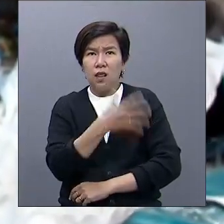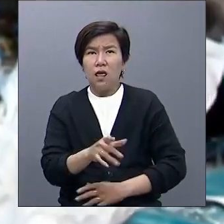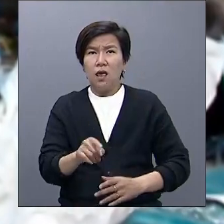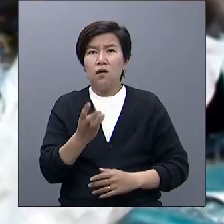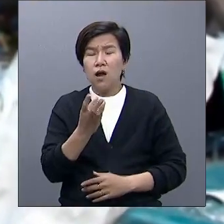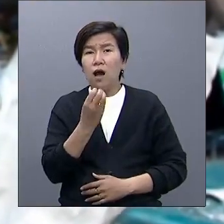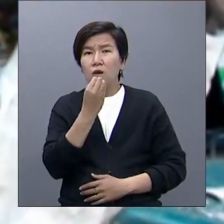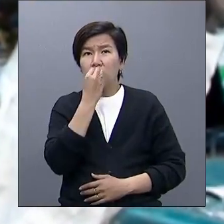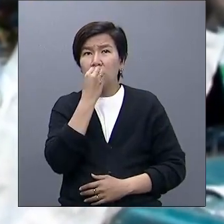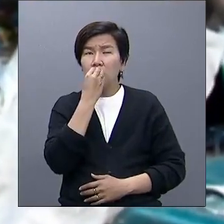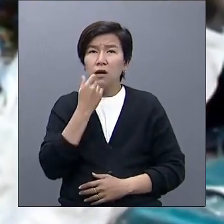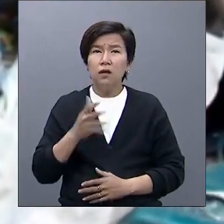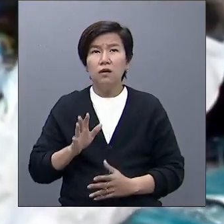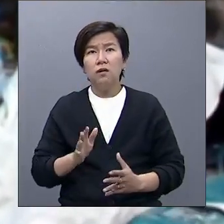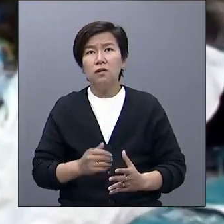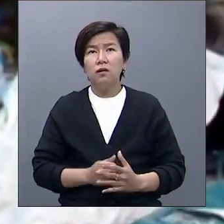through